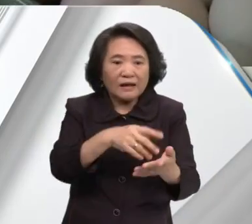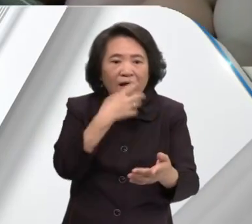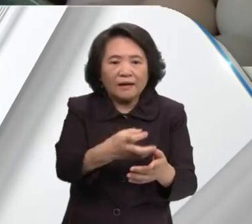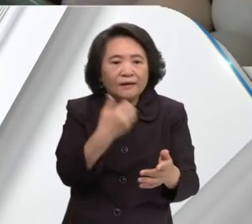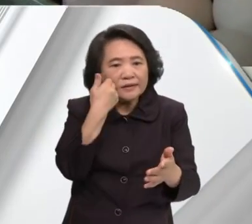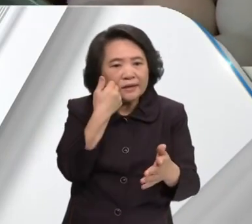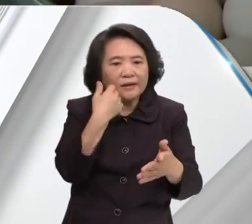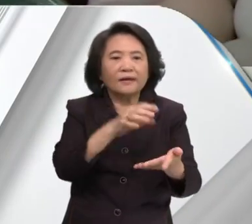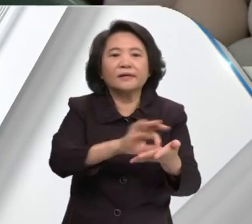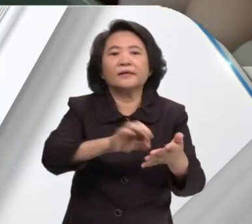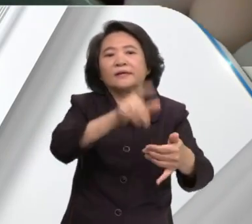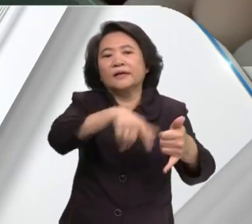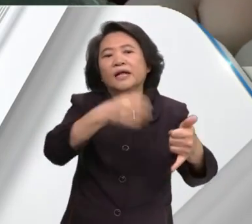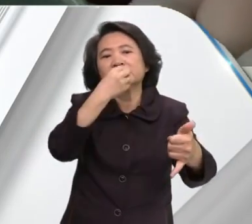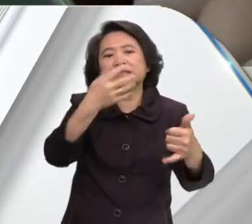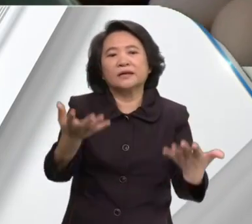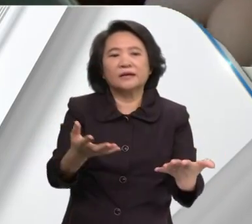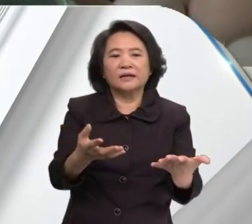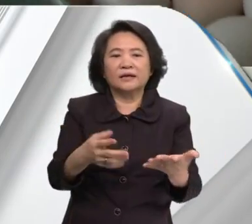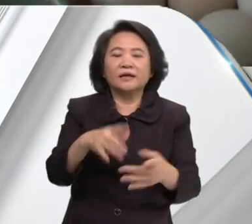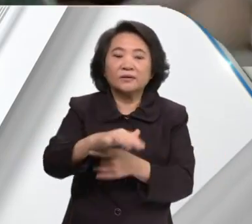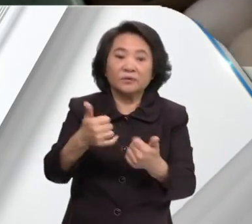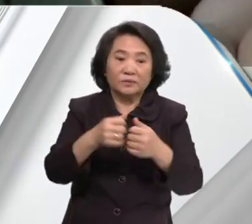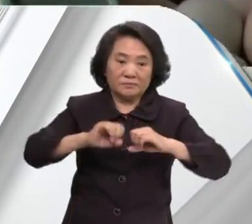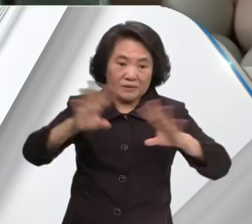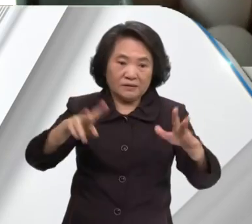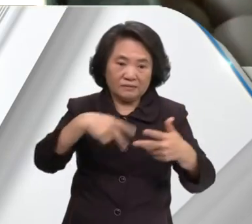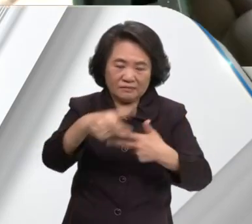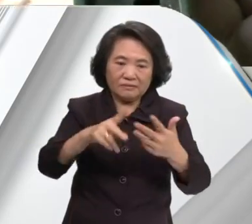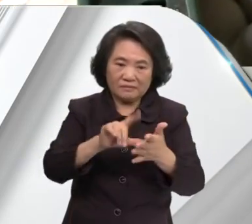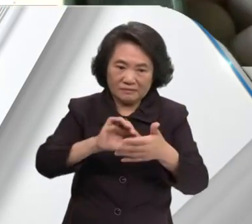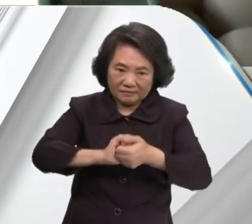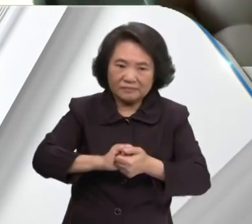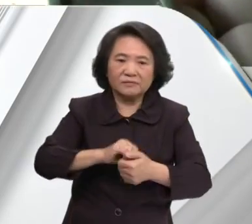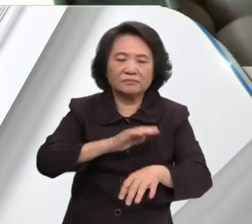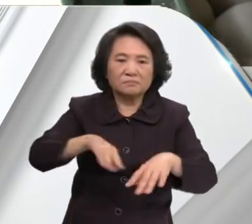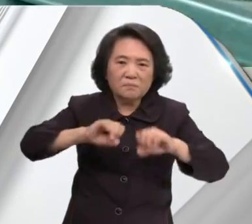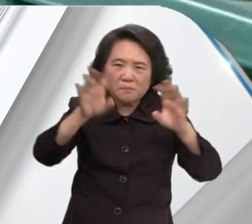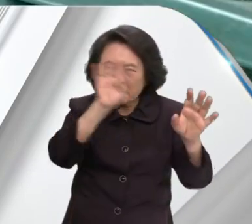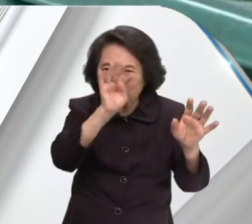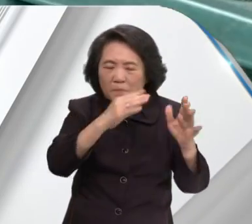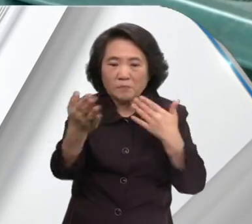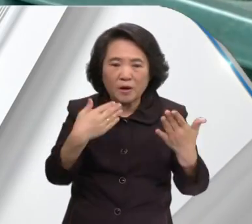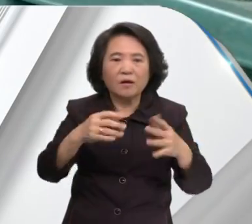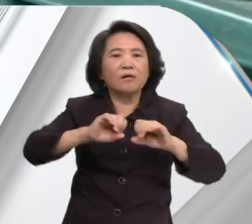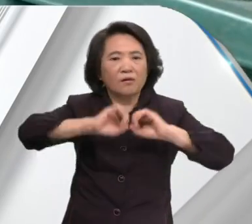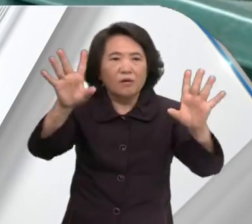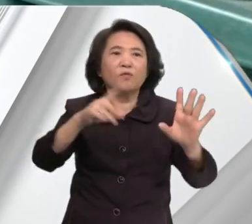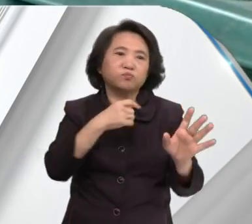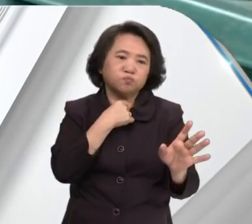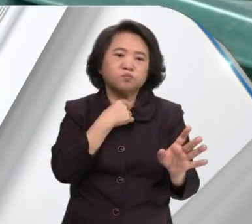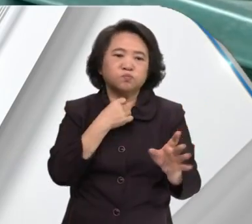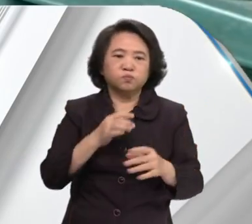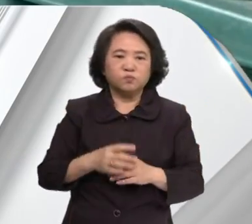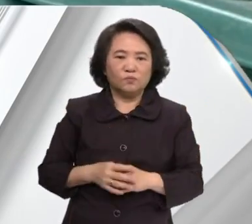者卡吃亏。李伟明要求农民费6礼拜内歪到真相调查出来。下个新闻从准承受，提报道。